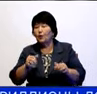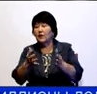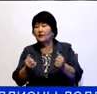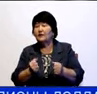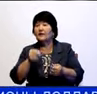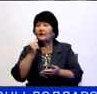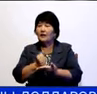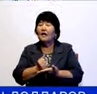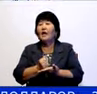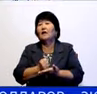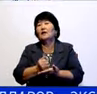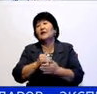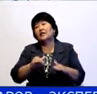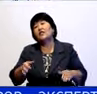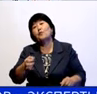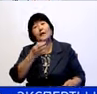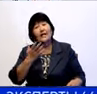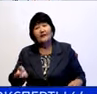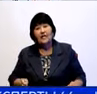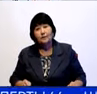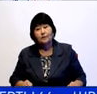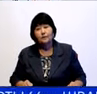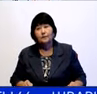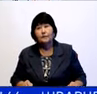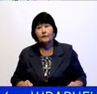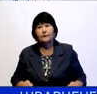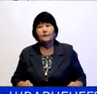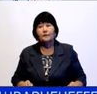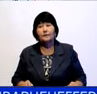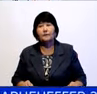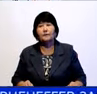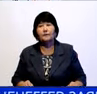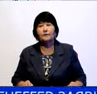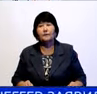вооружение. Детям понравится. Айдана Шахислам, Талгат Альмен, Турихан Хожахметов, телеканал Кызылорда.